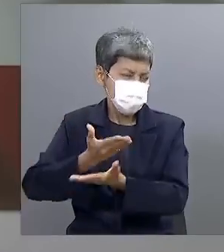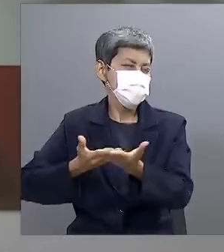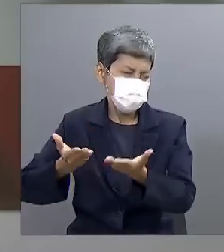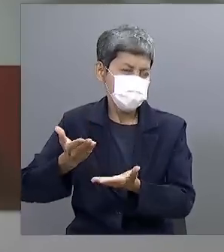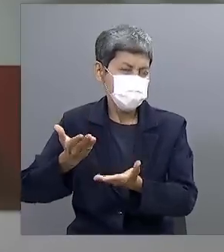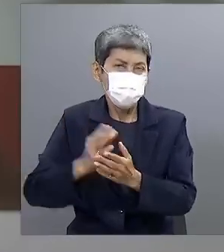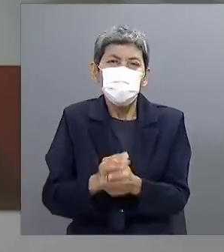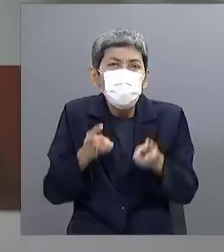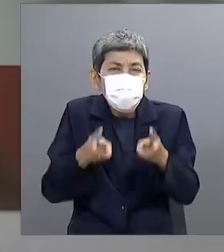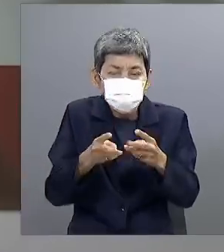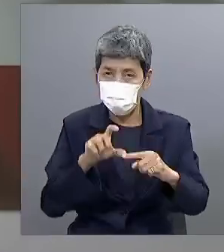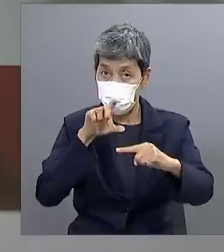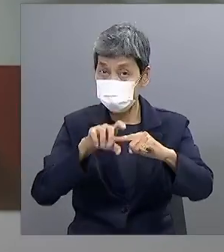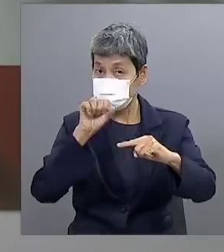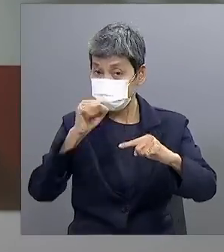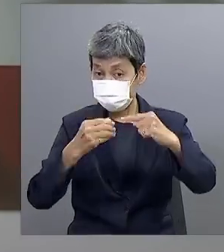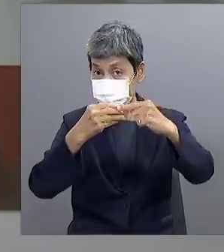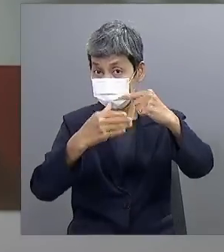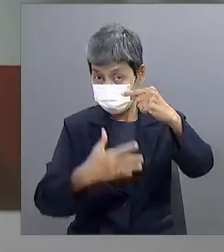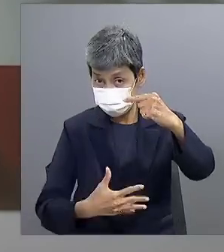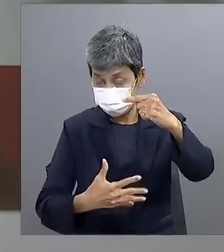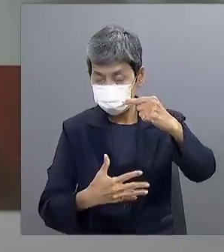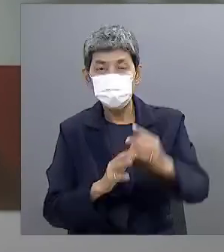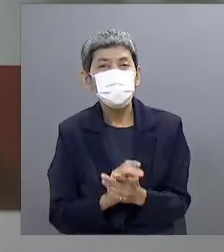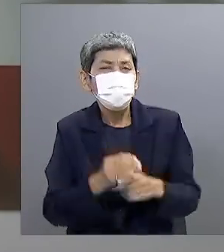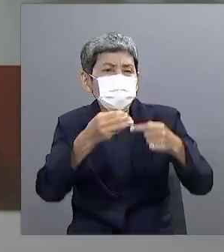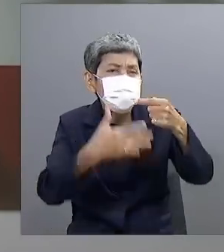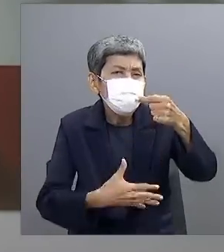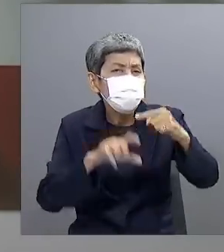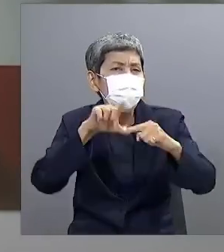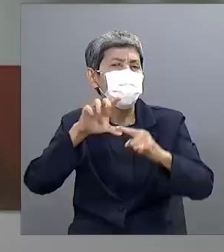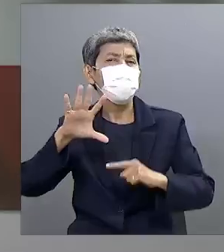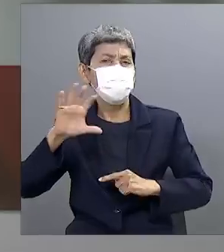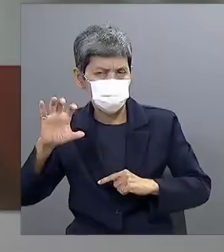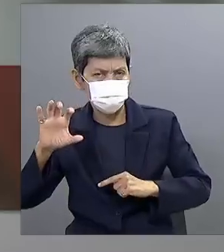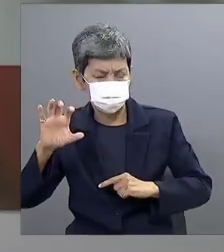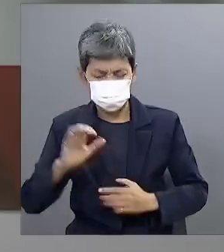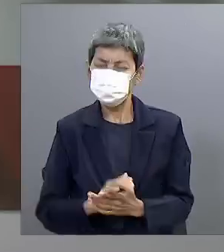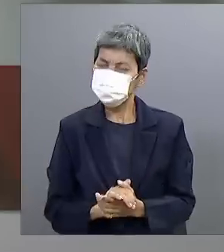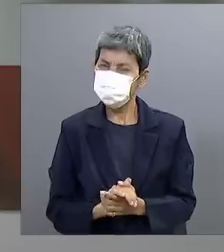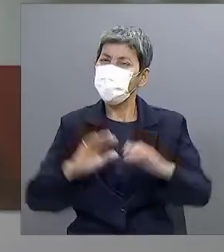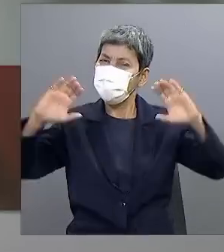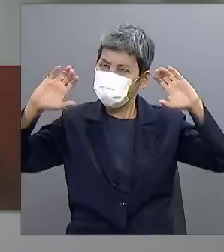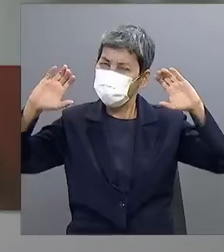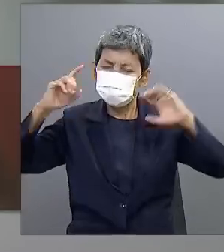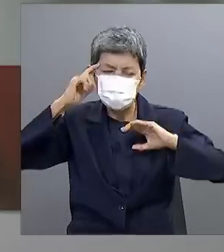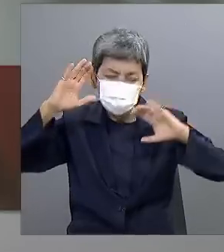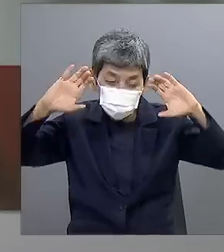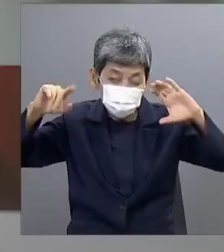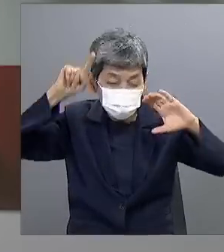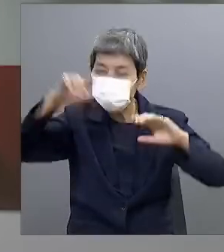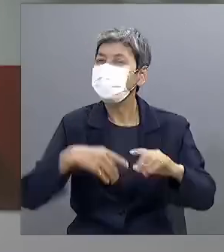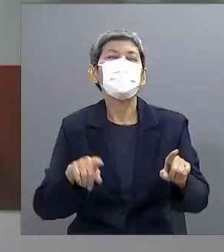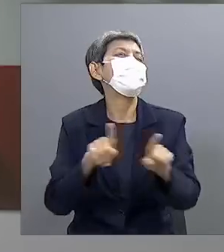ดคำนวณส.ส.บัญชีรายชื่อสูตรหารด้วย500อาจได้รัฐบาลในอนาคตไม่ต่างจากรัฐบาลปัจ